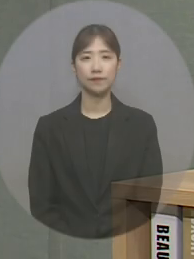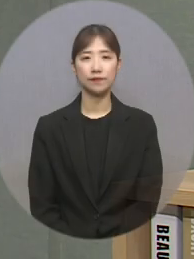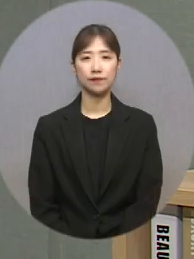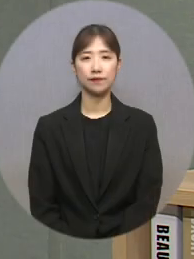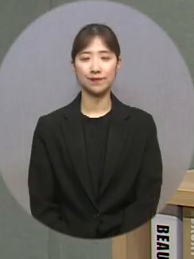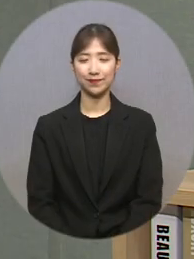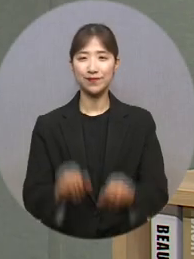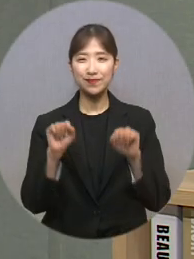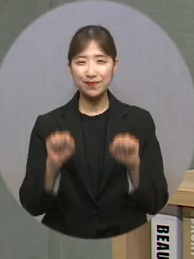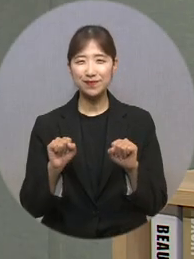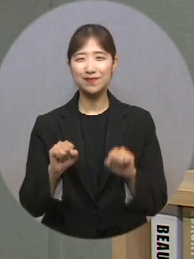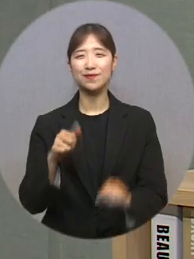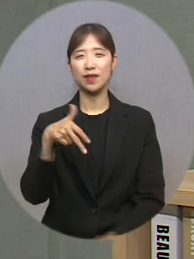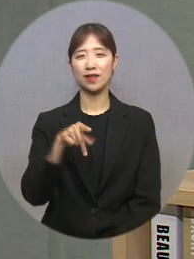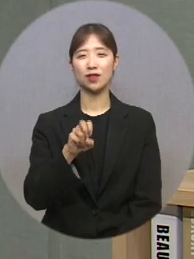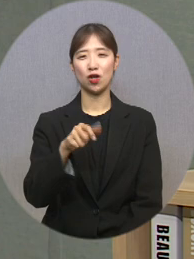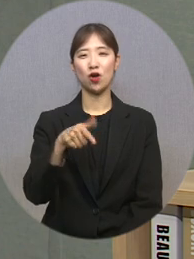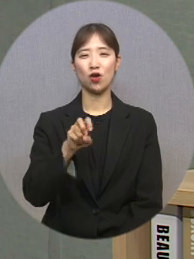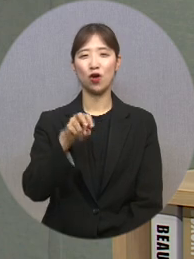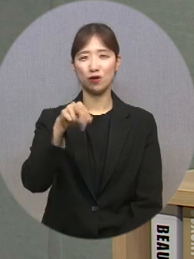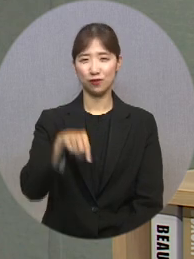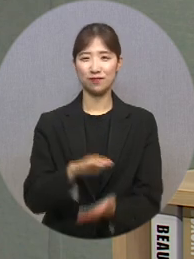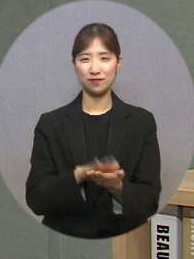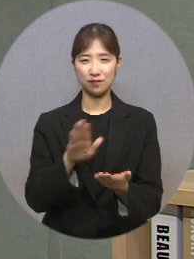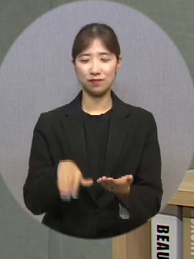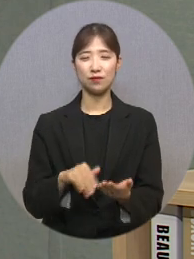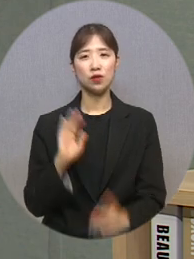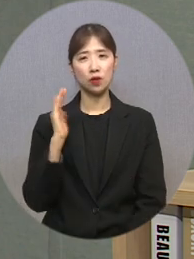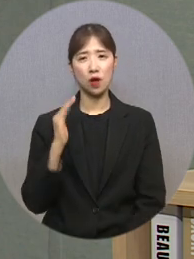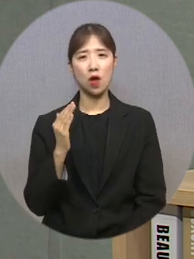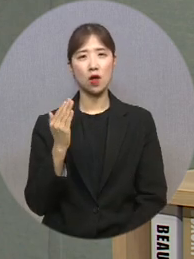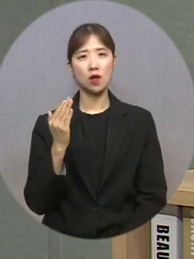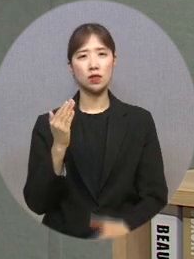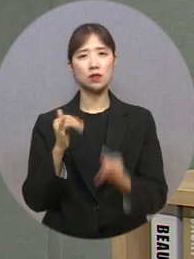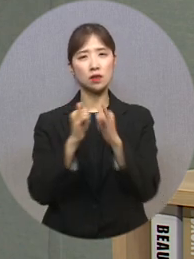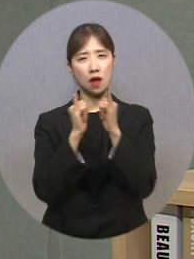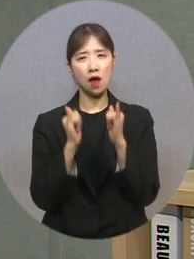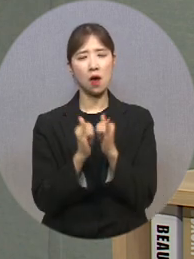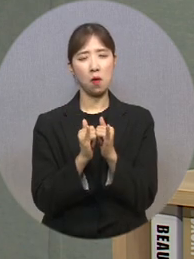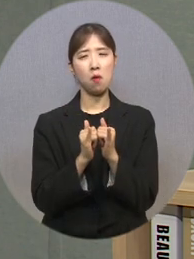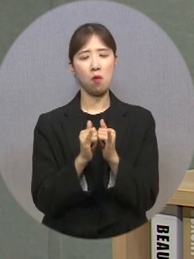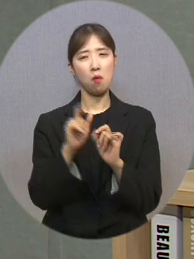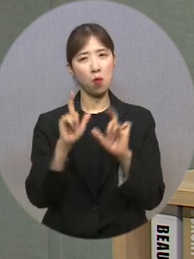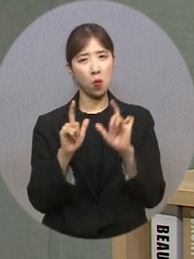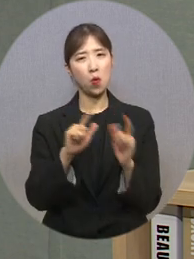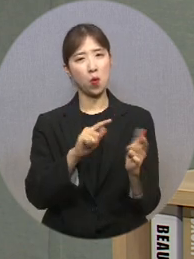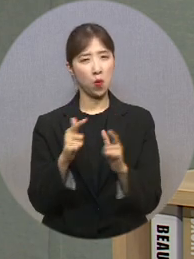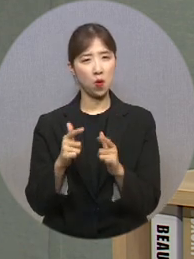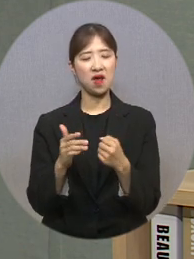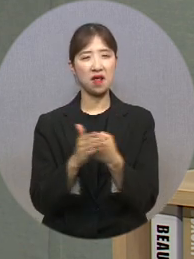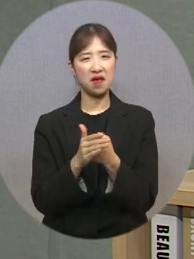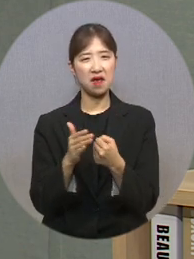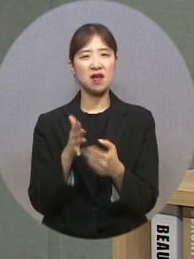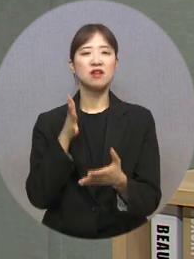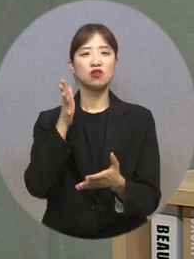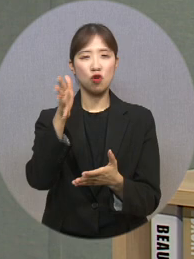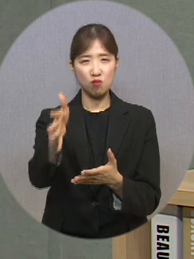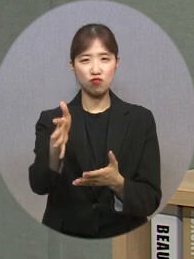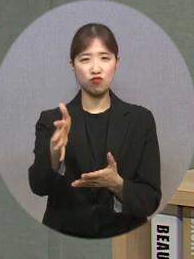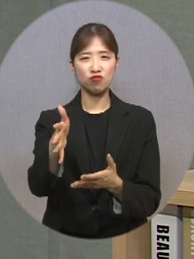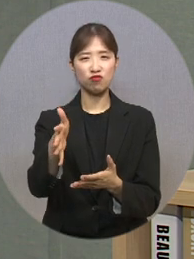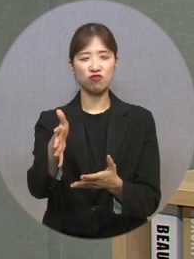안녕하십니까. 전경수입니다. 요즘 사회가 다양화되면서 전문성이 여러